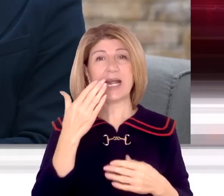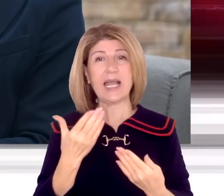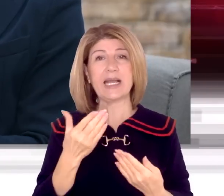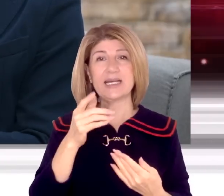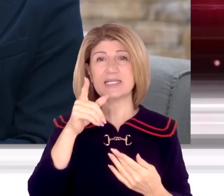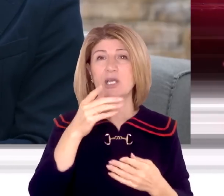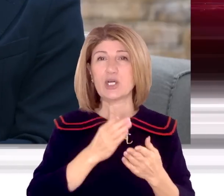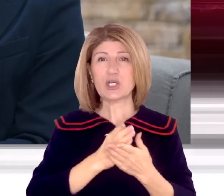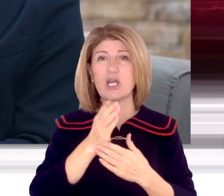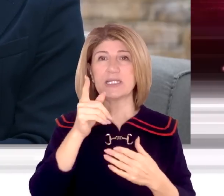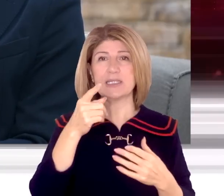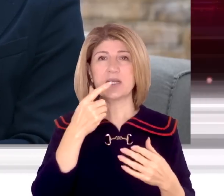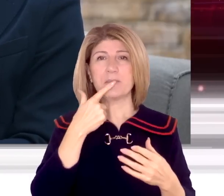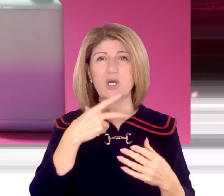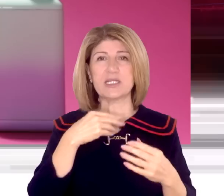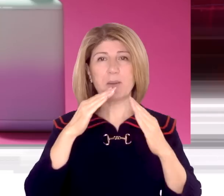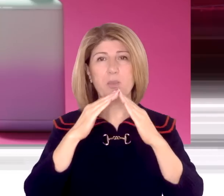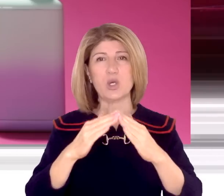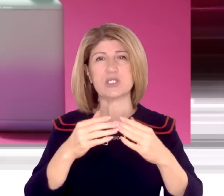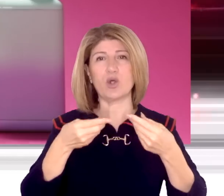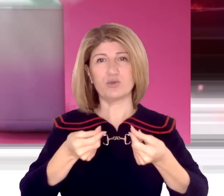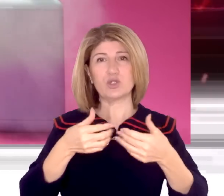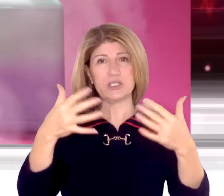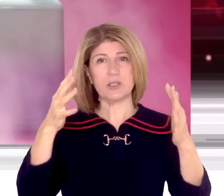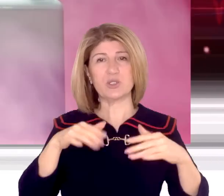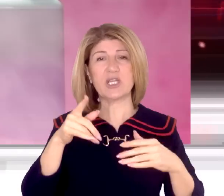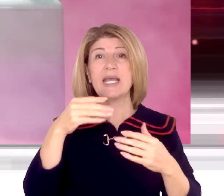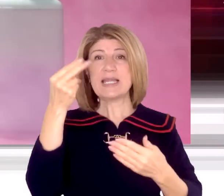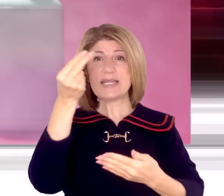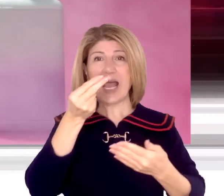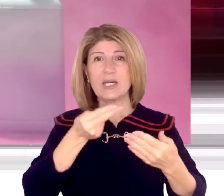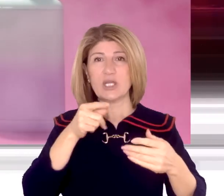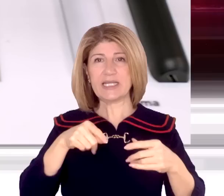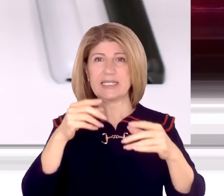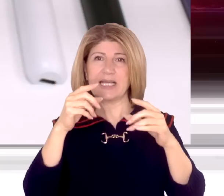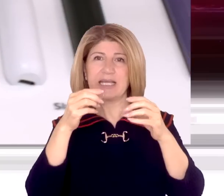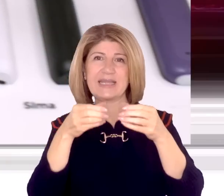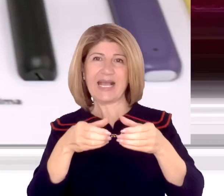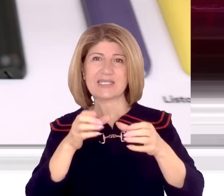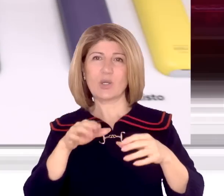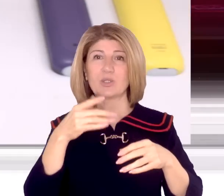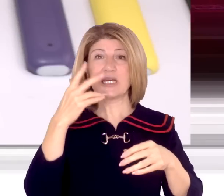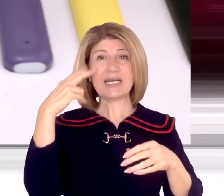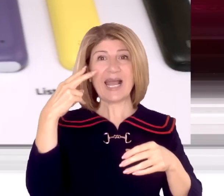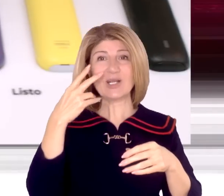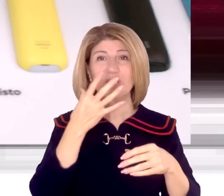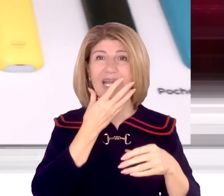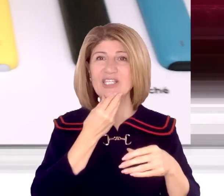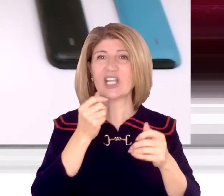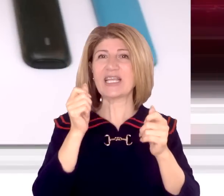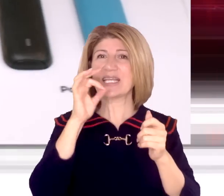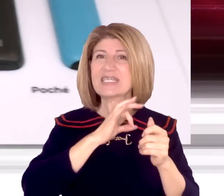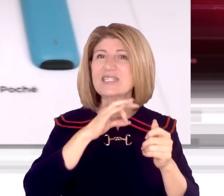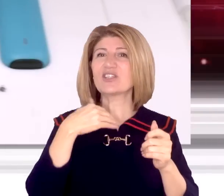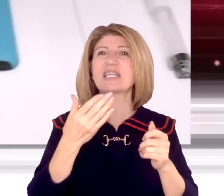کردن طراحی این دستگاه ها بود، رنگای خیلی شادی رو استفاده کردن. طراحی‌های خیلی مدرنی رو از